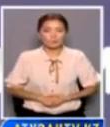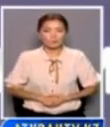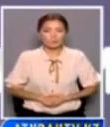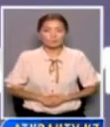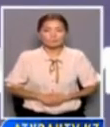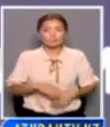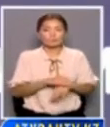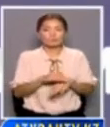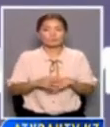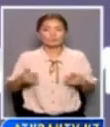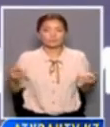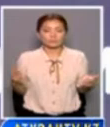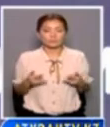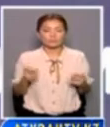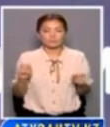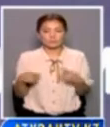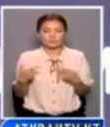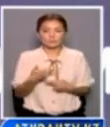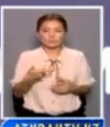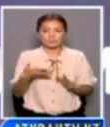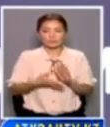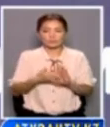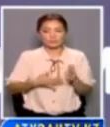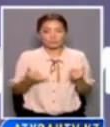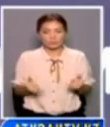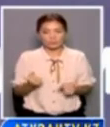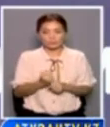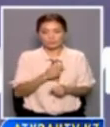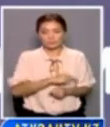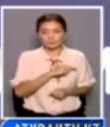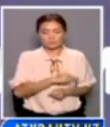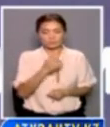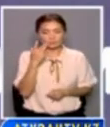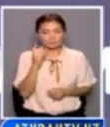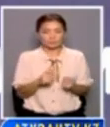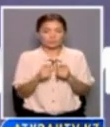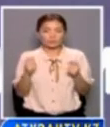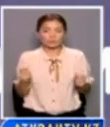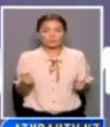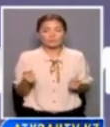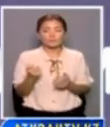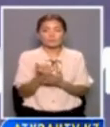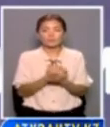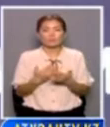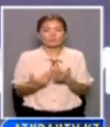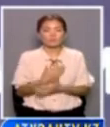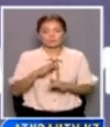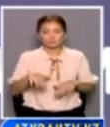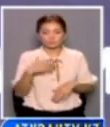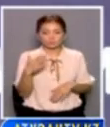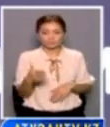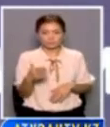является подтверждением необходимости активизации геологоразведки уже сегодня, так как между открытием и запуском нового